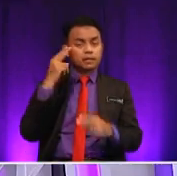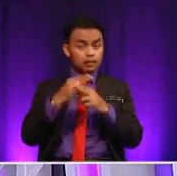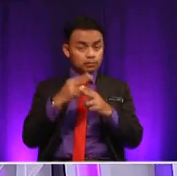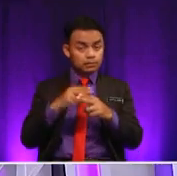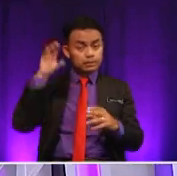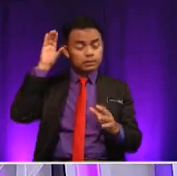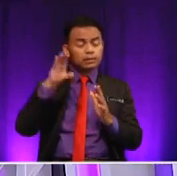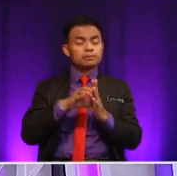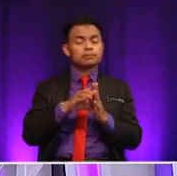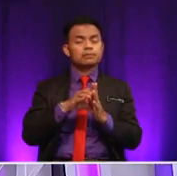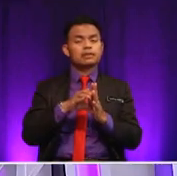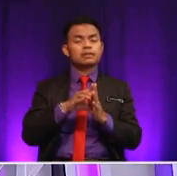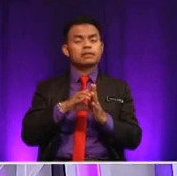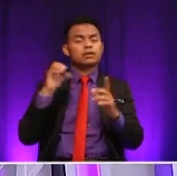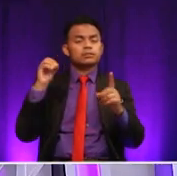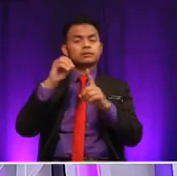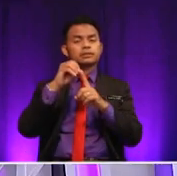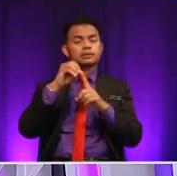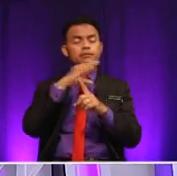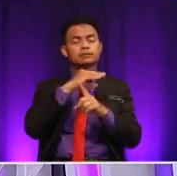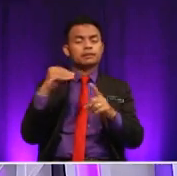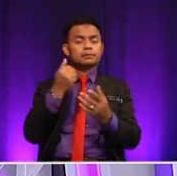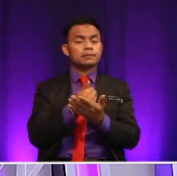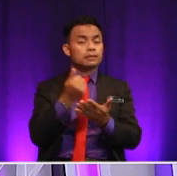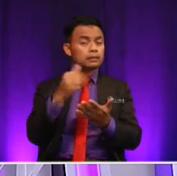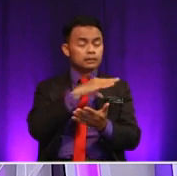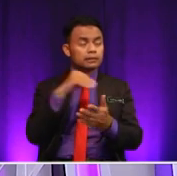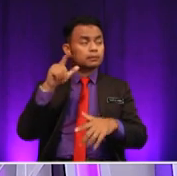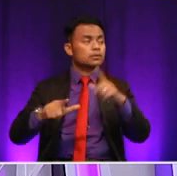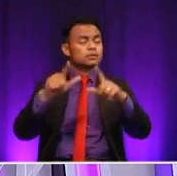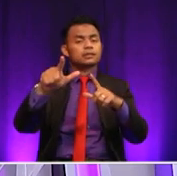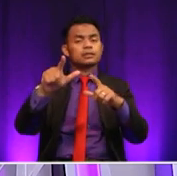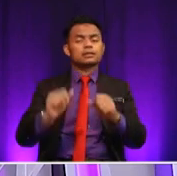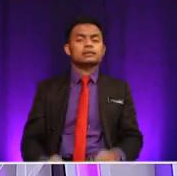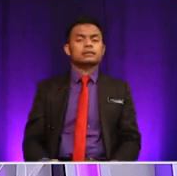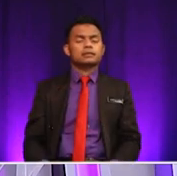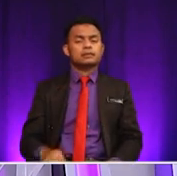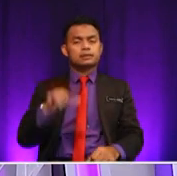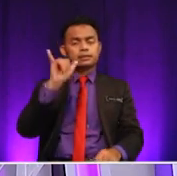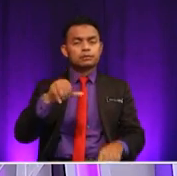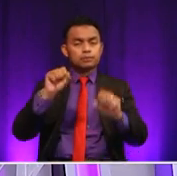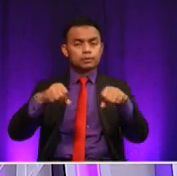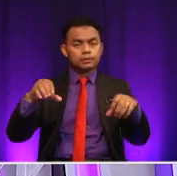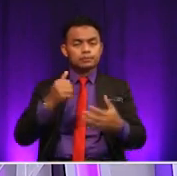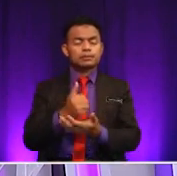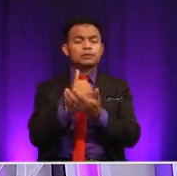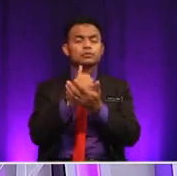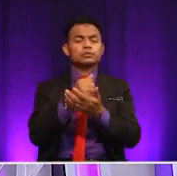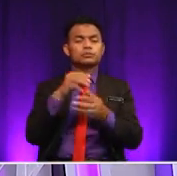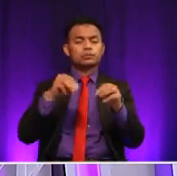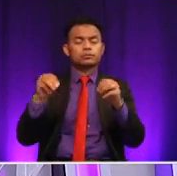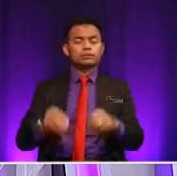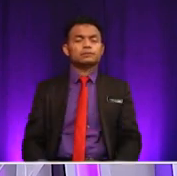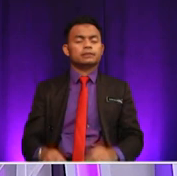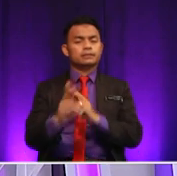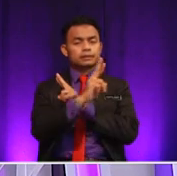objektif atau tujuan dan mengetahui peralatan dan prosedur membantu murid-murid menjawab soal lembaga objektif kita akan